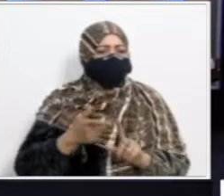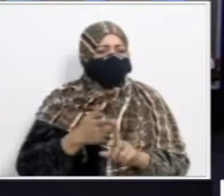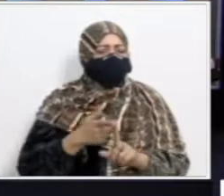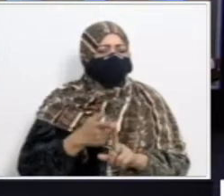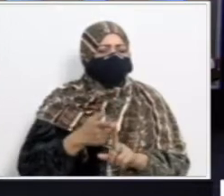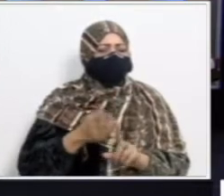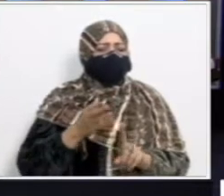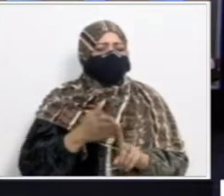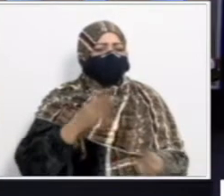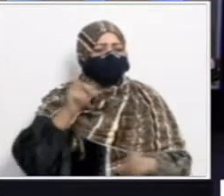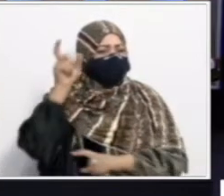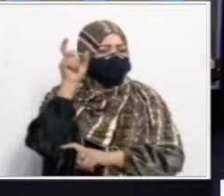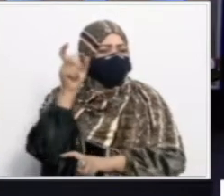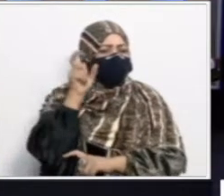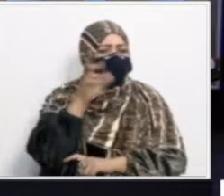قال لما